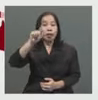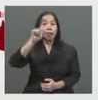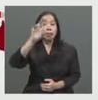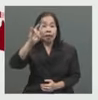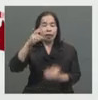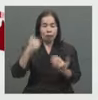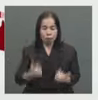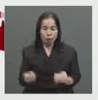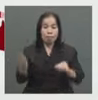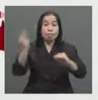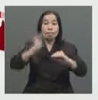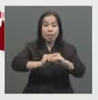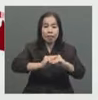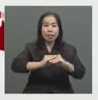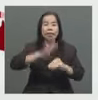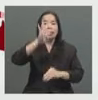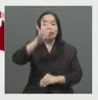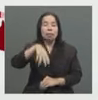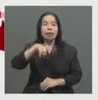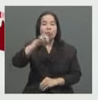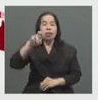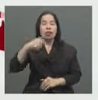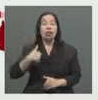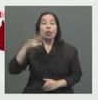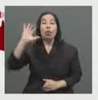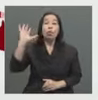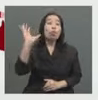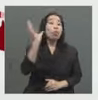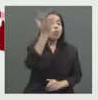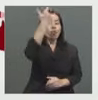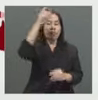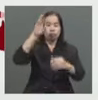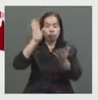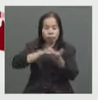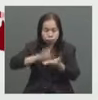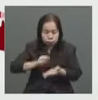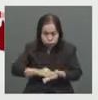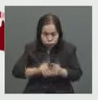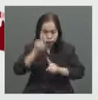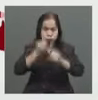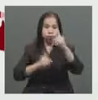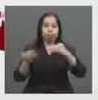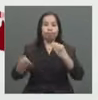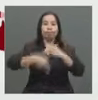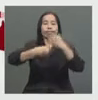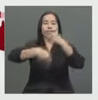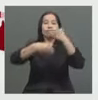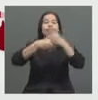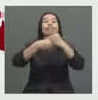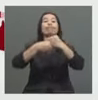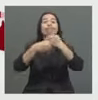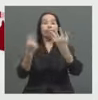4,327 รายซึ่งเป็นตัวเลขที่ทั่วโลกก็ให้ความวิตกกังวลกับตรงนี้อยู่